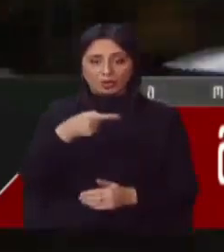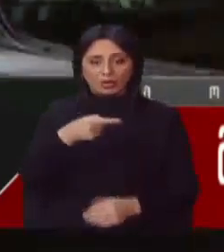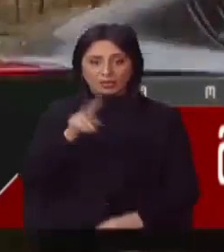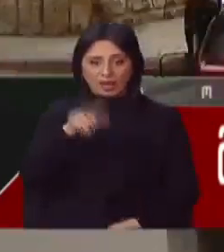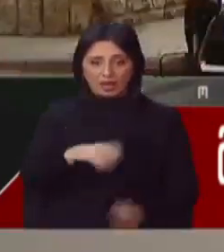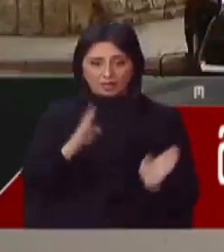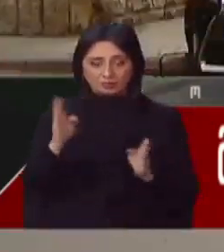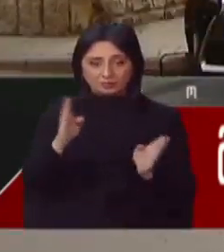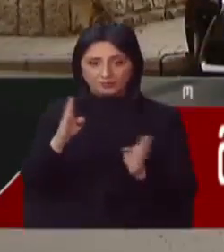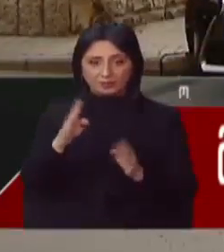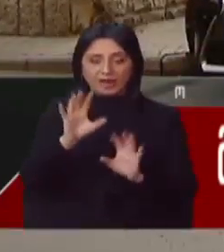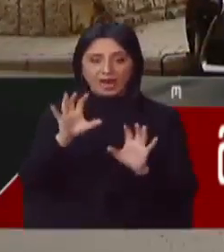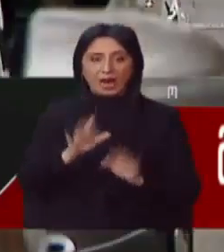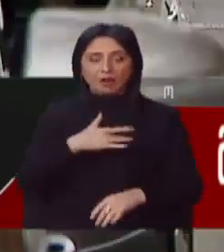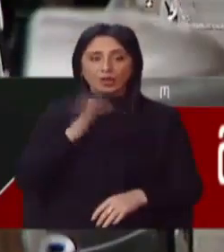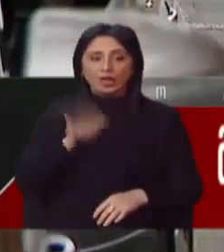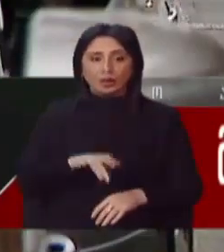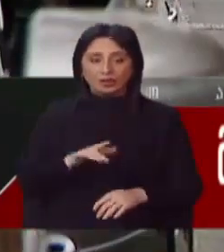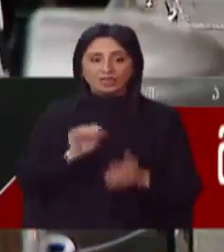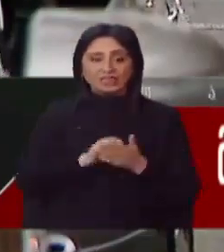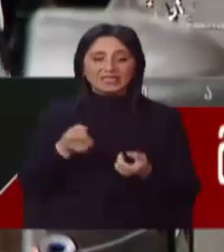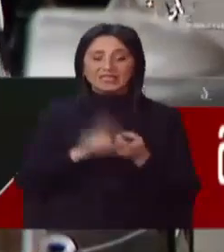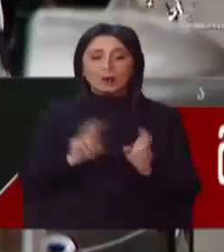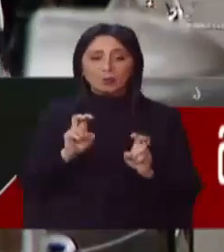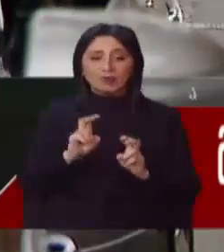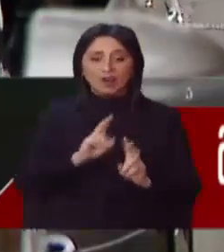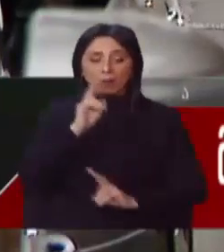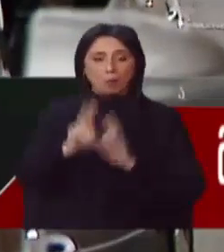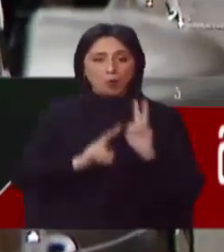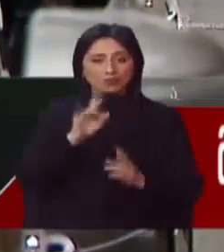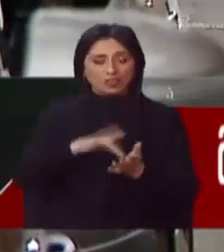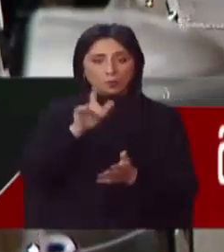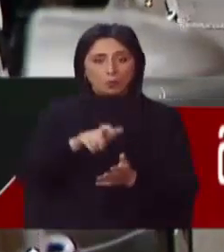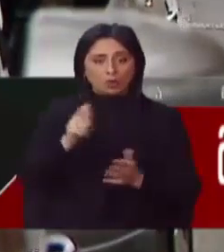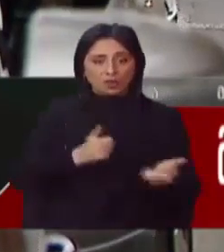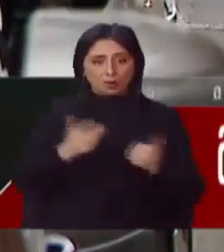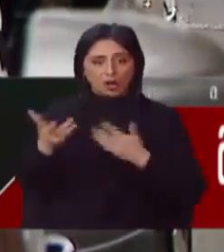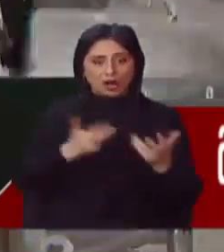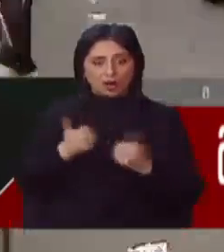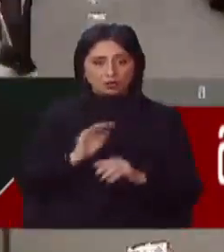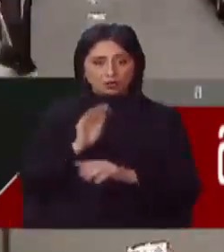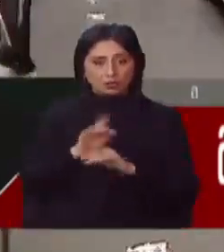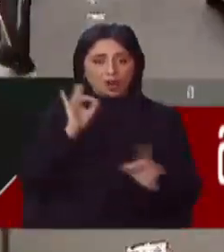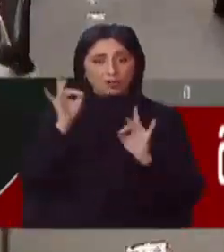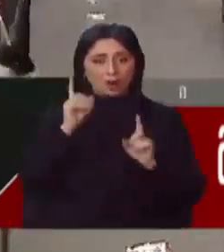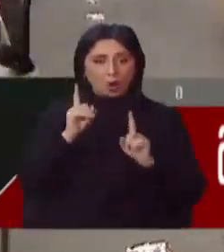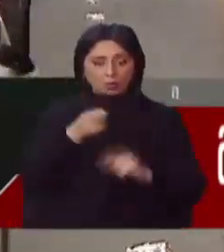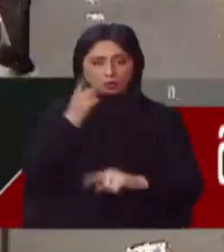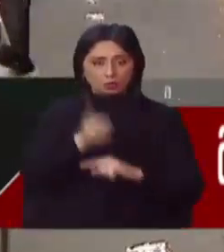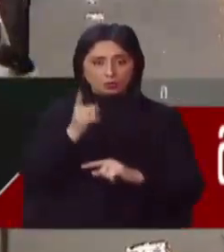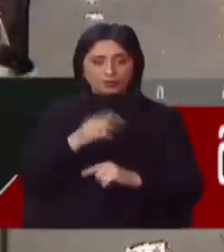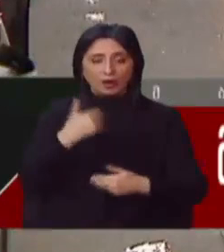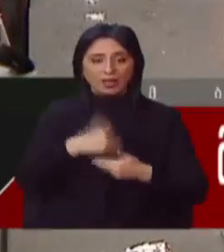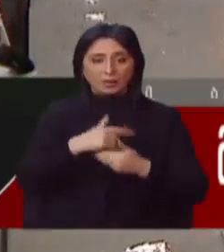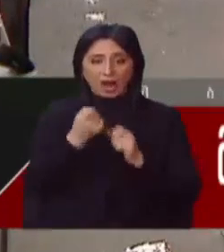ლარამდეა განსაზღვრული. კანონის გამკაცრებას საფუძვლად დაედო მომჩივანი მოსახლეობის რაოდენობის ზრდა. როგორც მუნიციპალური